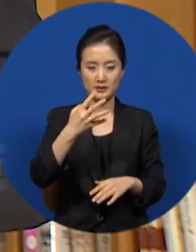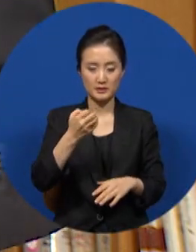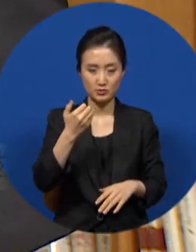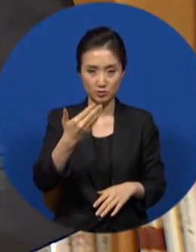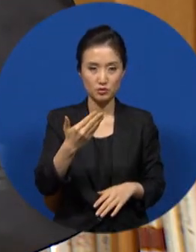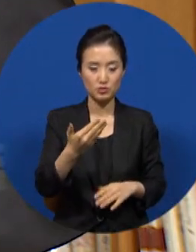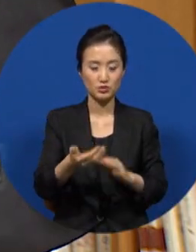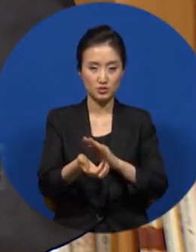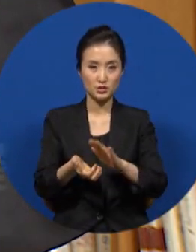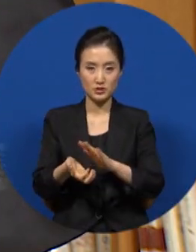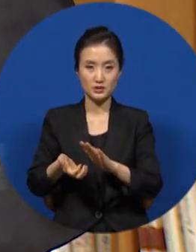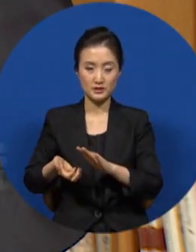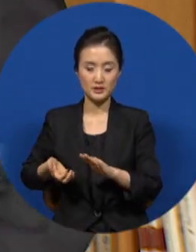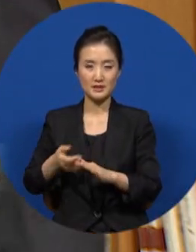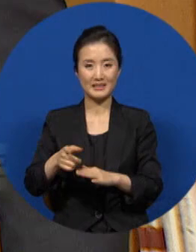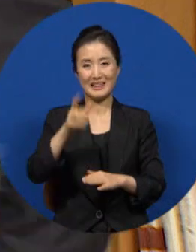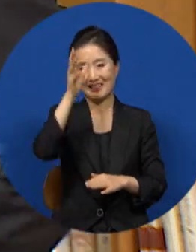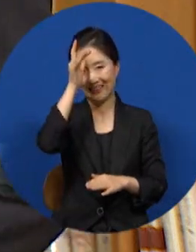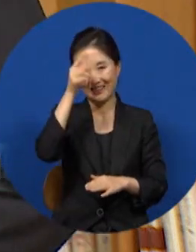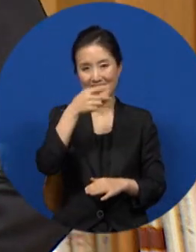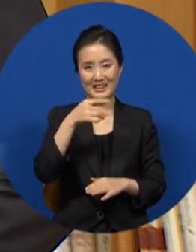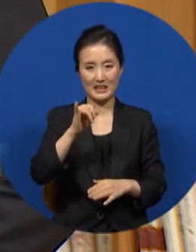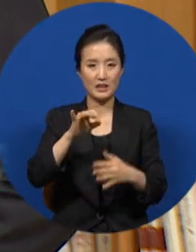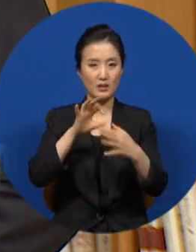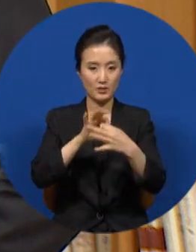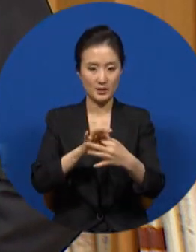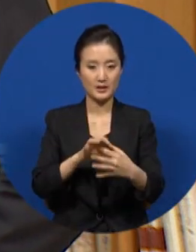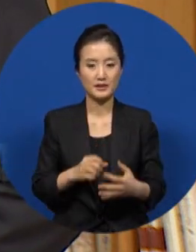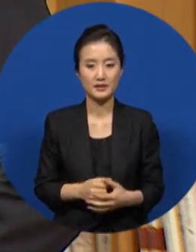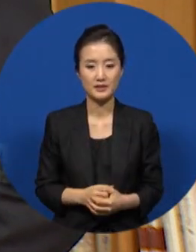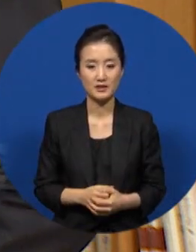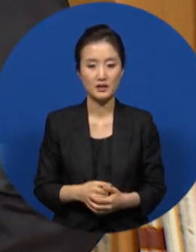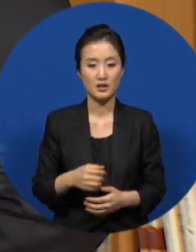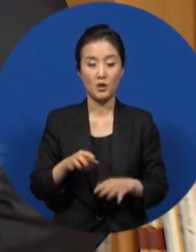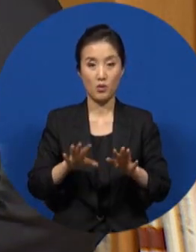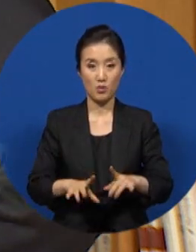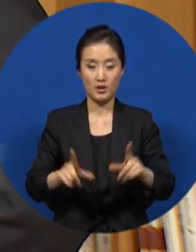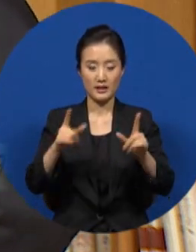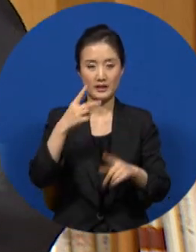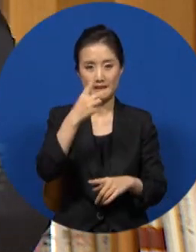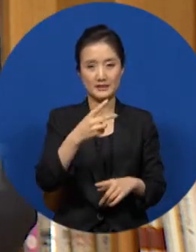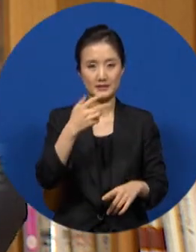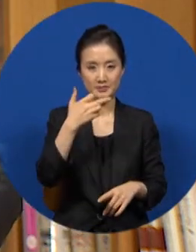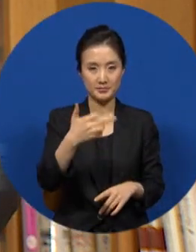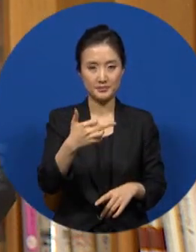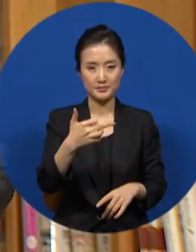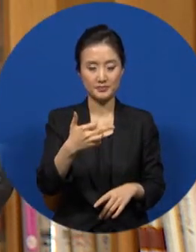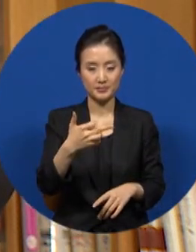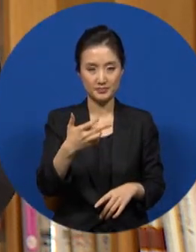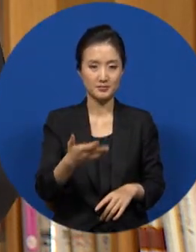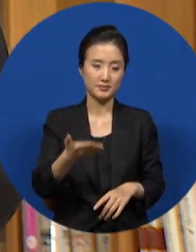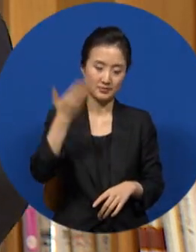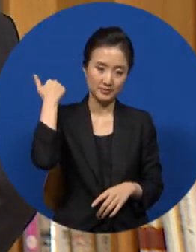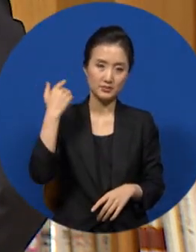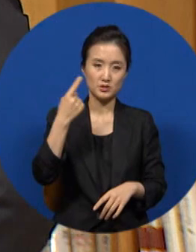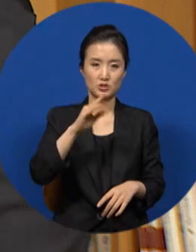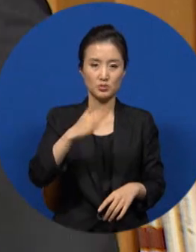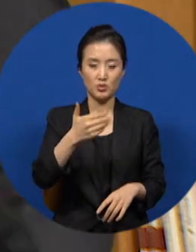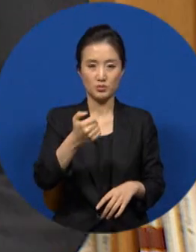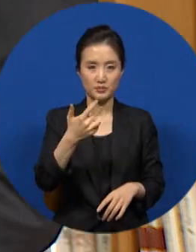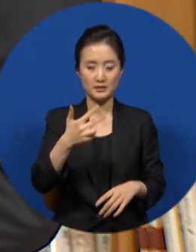이제 기유년 닭띠생들이 되죠. 원래는 이제 2017년이고 60년 전에 1957년 다